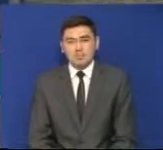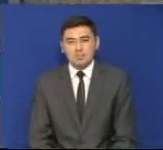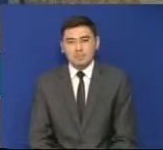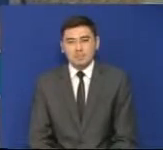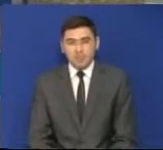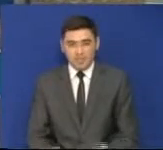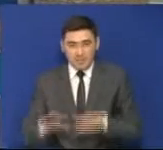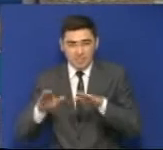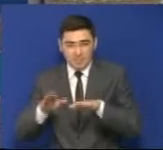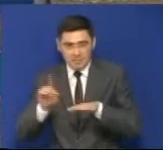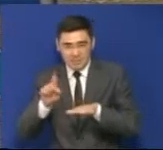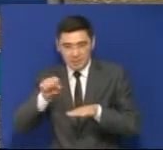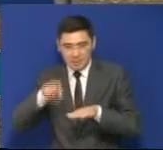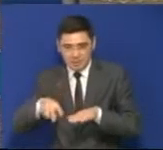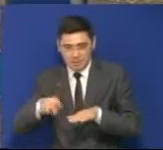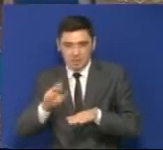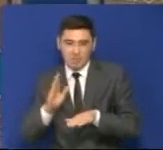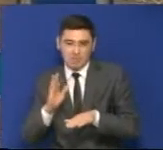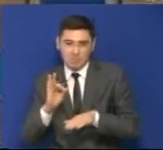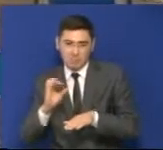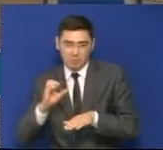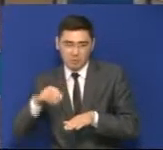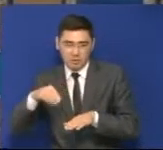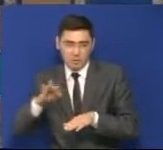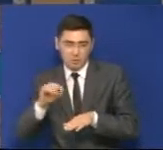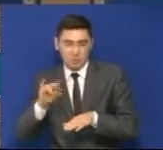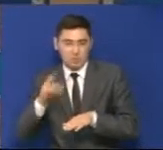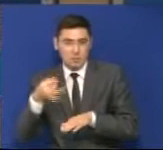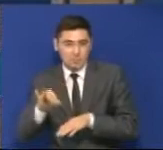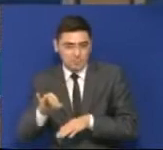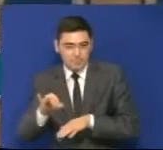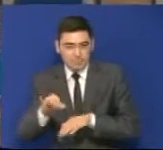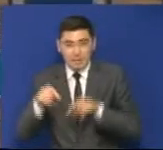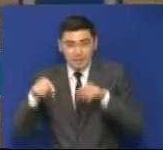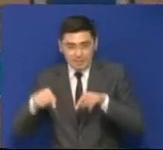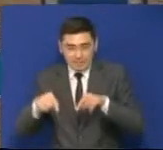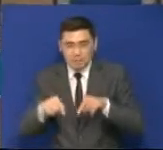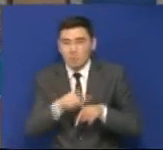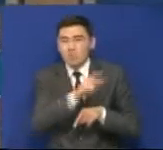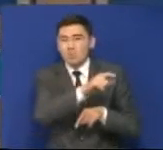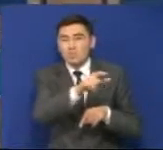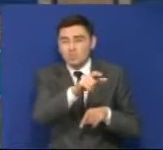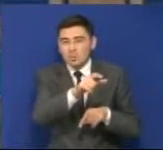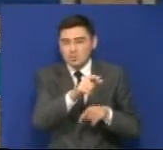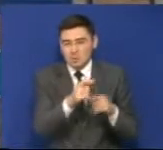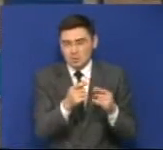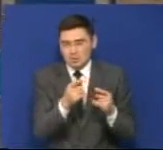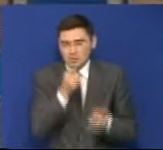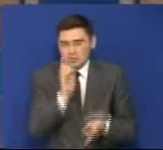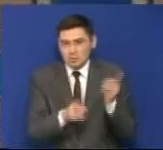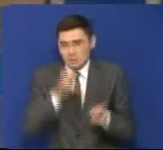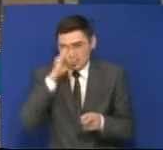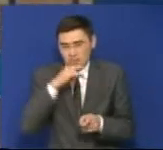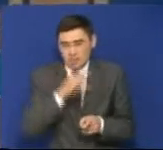Шығыс залы киіз үлгісінде жасалған бұл бөлме мәртебелі мейманға нағыз қазақы қонақ жайлықты көрсетуге мүмкіндік